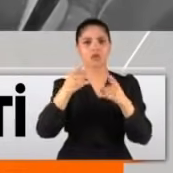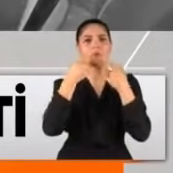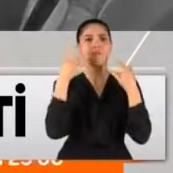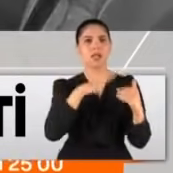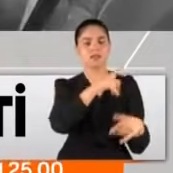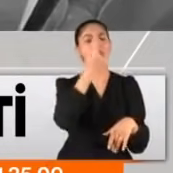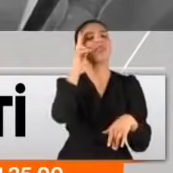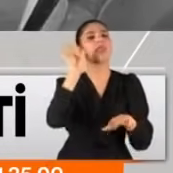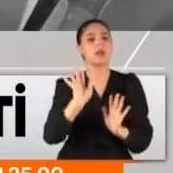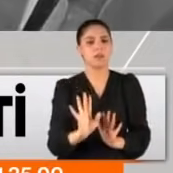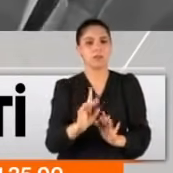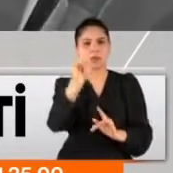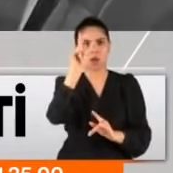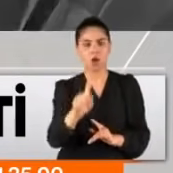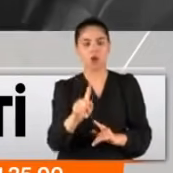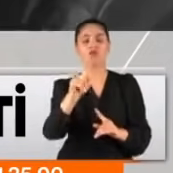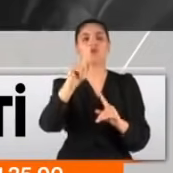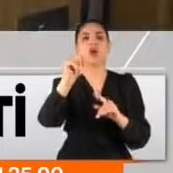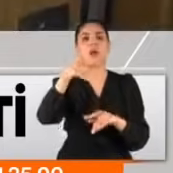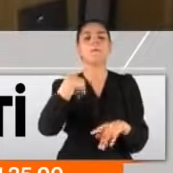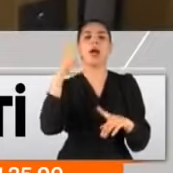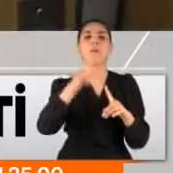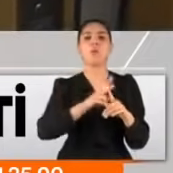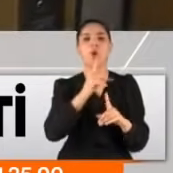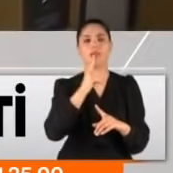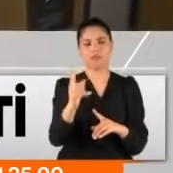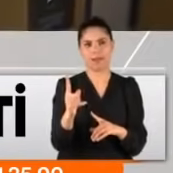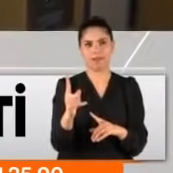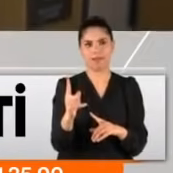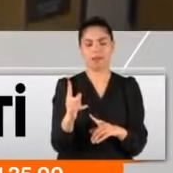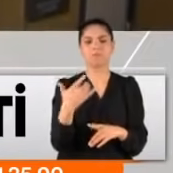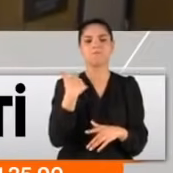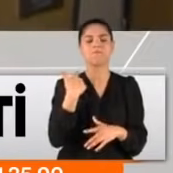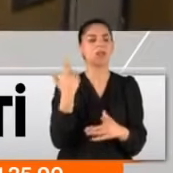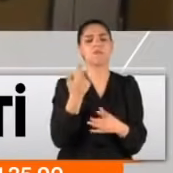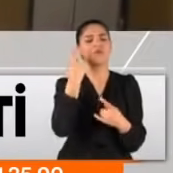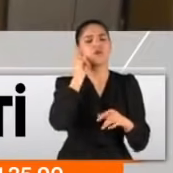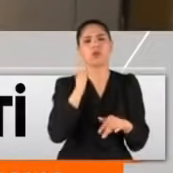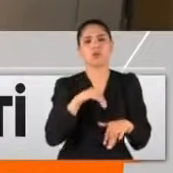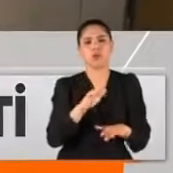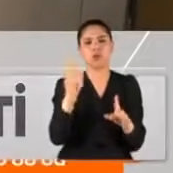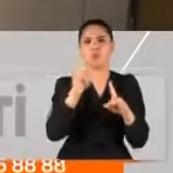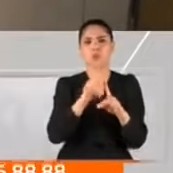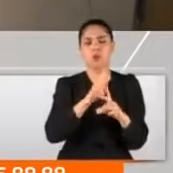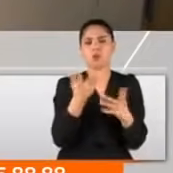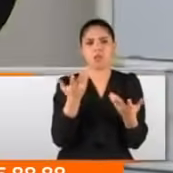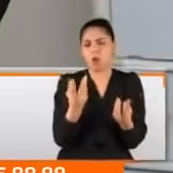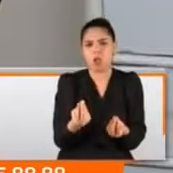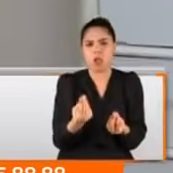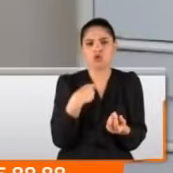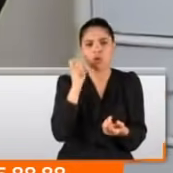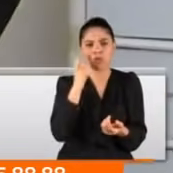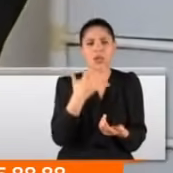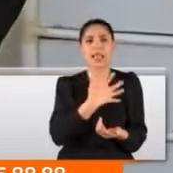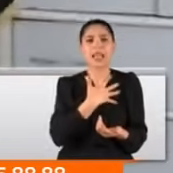yüzünü de tanıyamadım. Önce rozet gösterdi. Ben dedi polis. Polis olunca aklıma hiçbir şey gelmedi yani. Polisten ne beklersiniz ki yani?